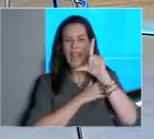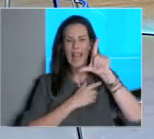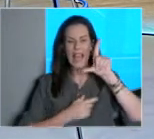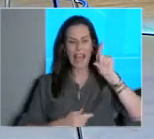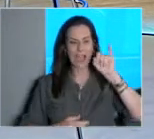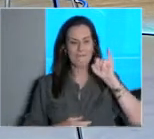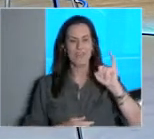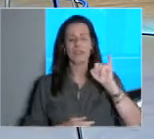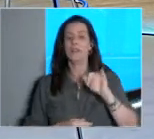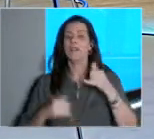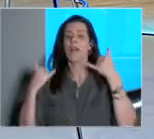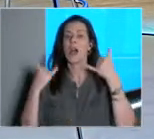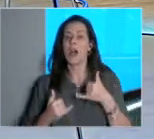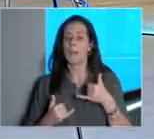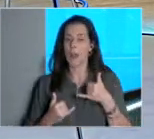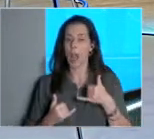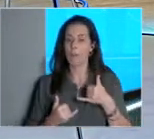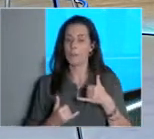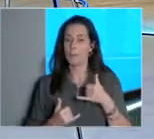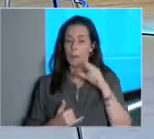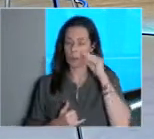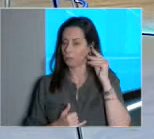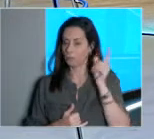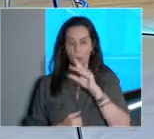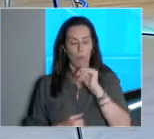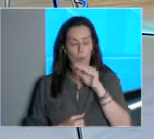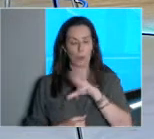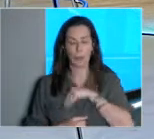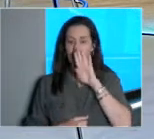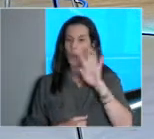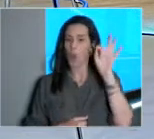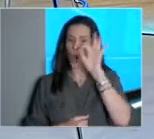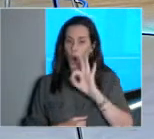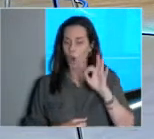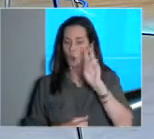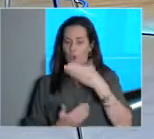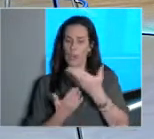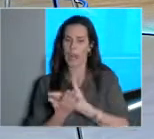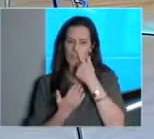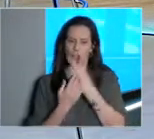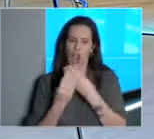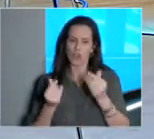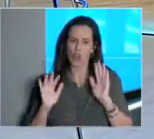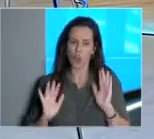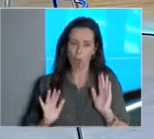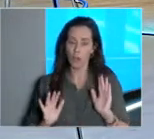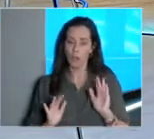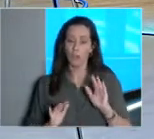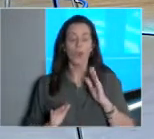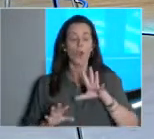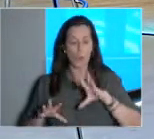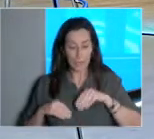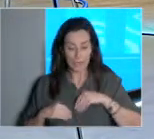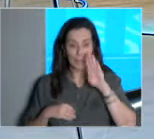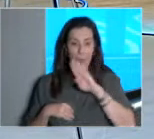רבות. הפעם מצהיר פרץ כי לא יושב עם נתניהו, כל עוד יש לו כתב חשדות מעל ראשו, וכי יושב